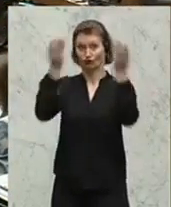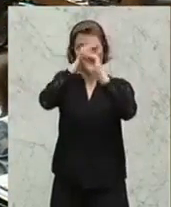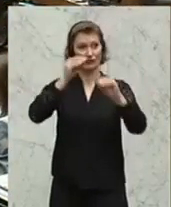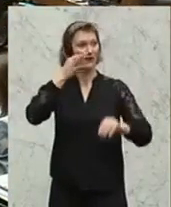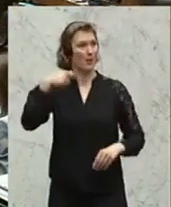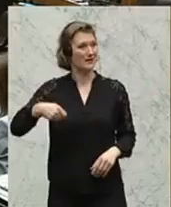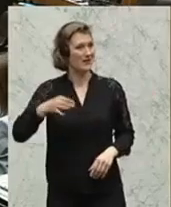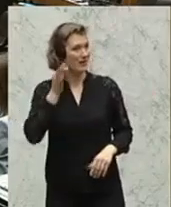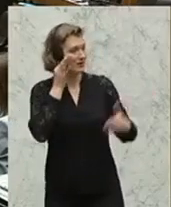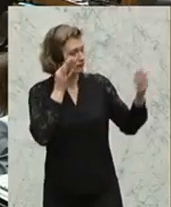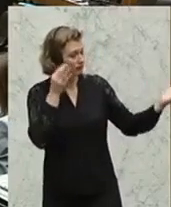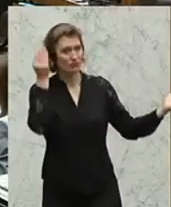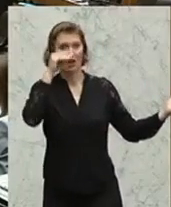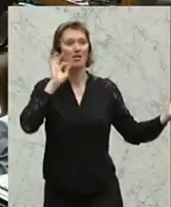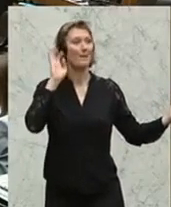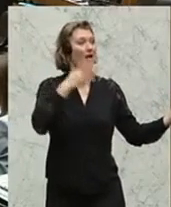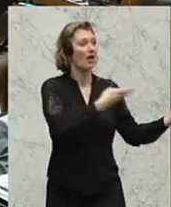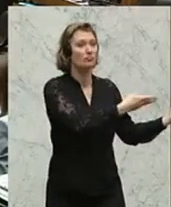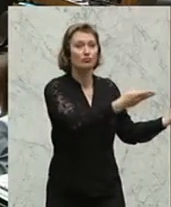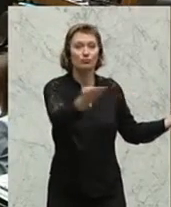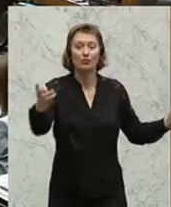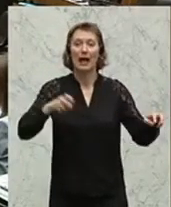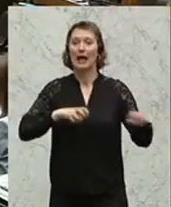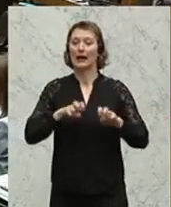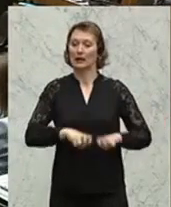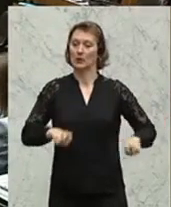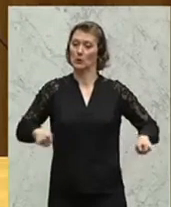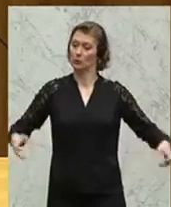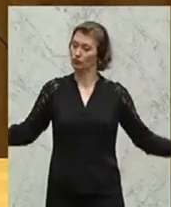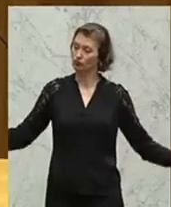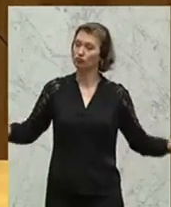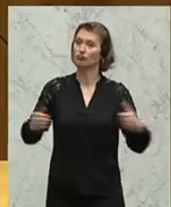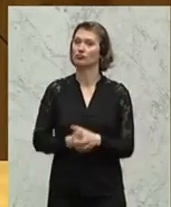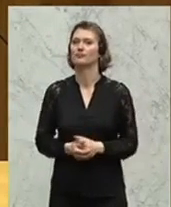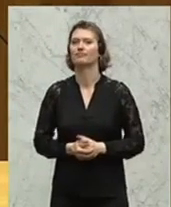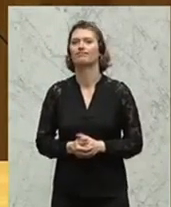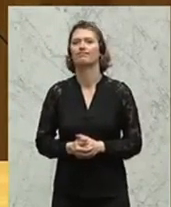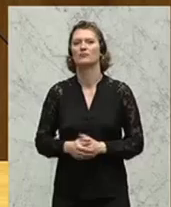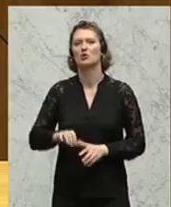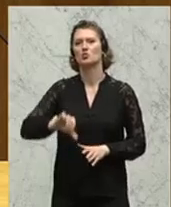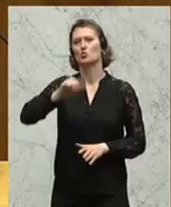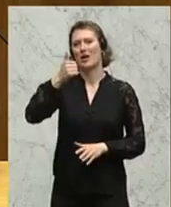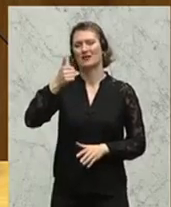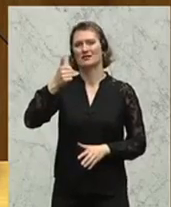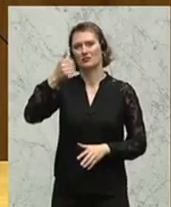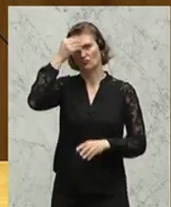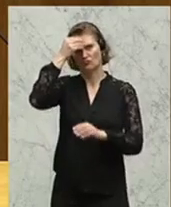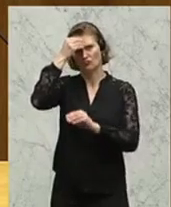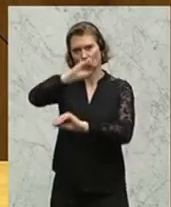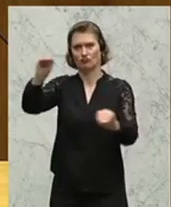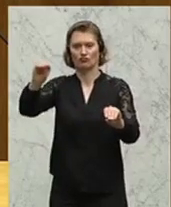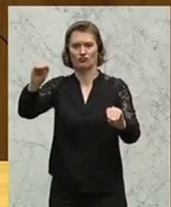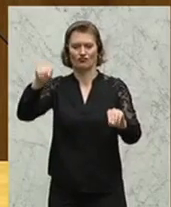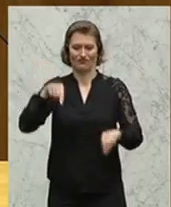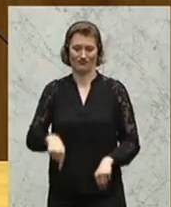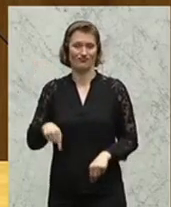Geschätzte Frau Präsidentin, sehr geehrte Damen und Herren auf der Regierungsbank, zuerst möchte ich einmal die Gelegenheit nutzen,